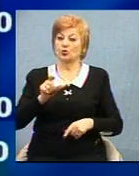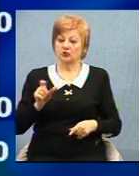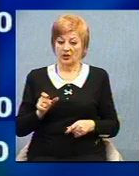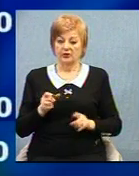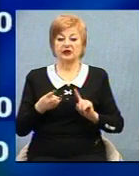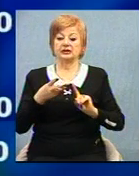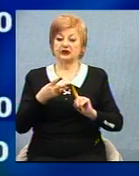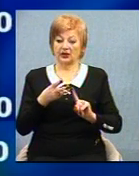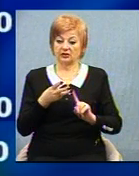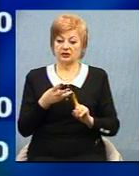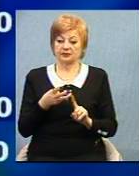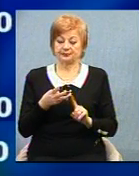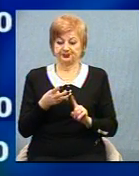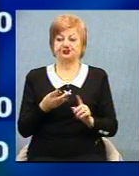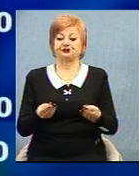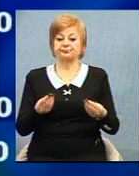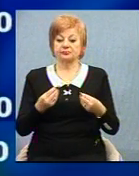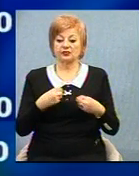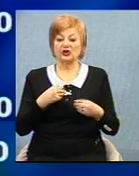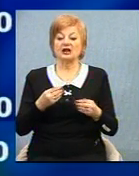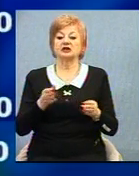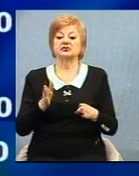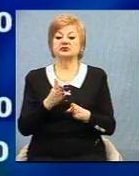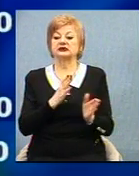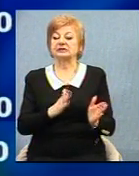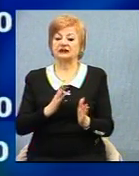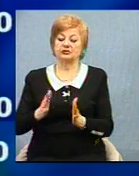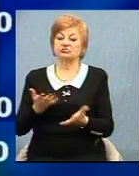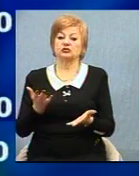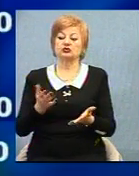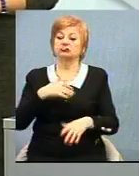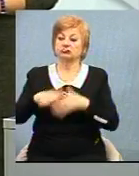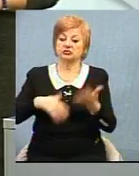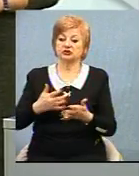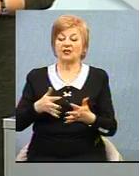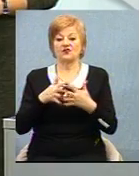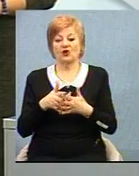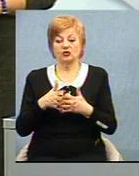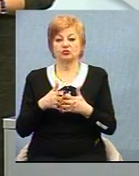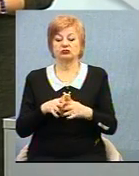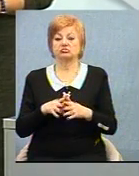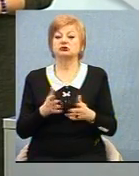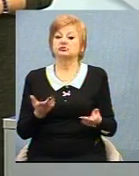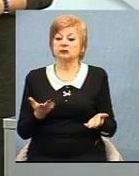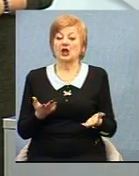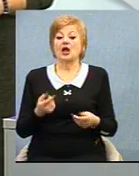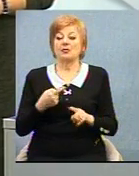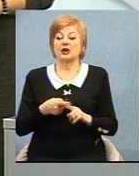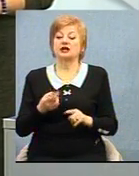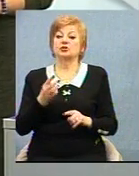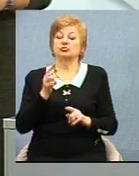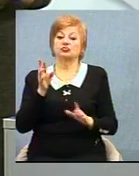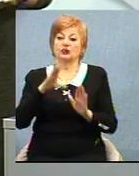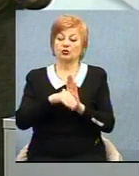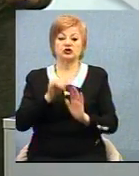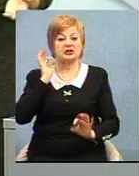І третій варіант – дав дестабілізацію, війну і розбрат. Ось такі 3 варіанти. Будь ласка, долучайтесь до